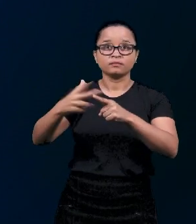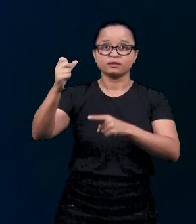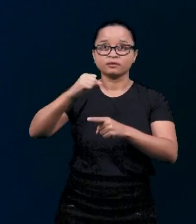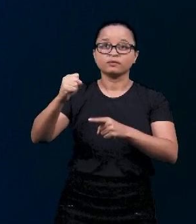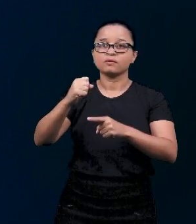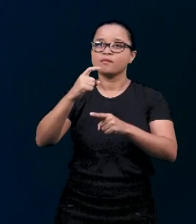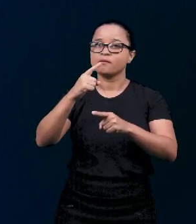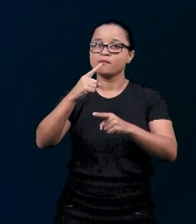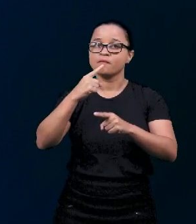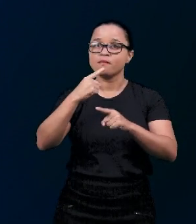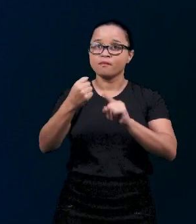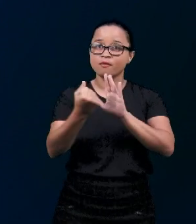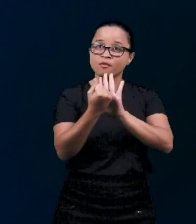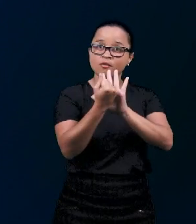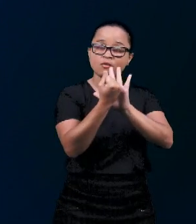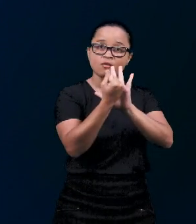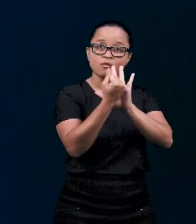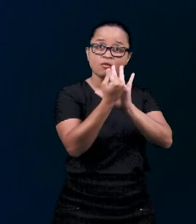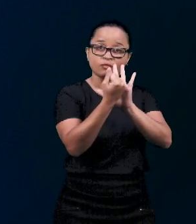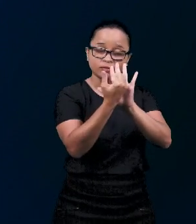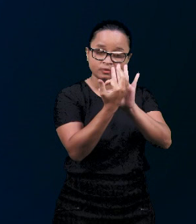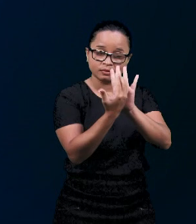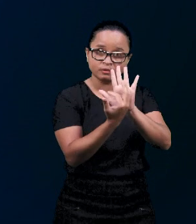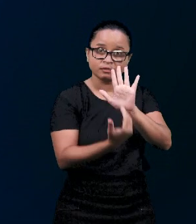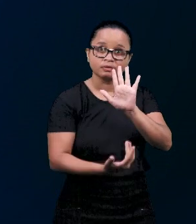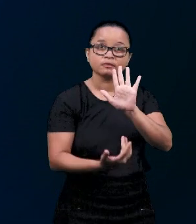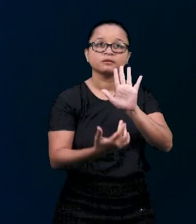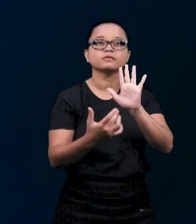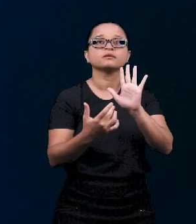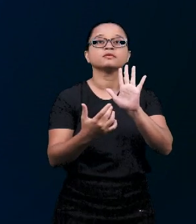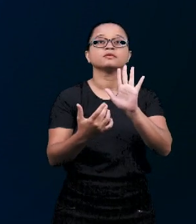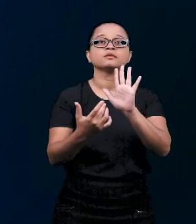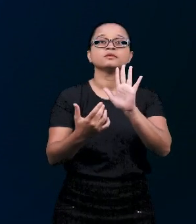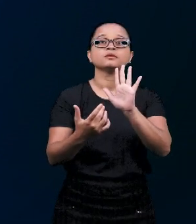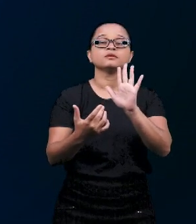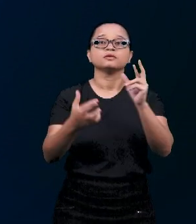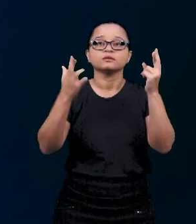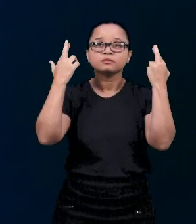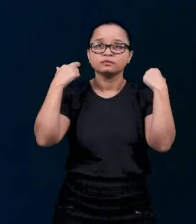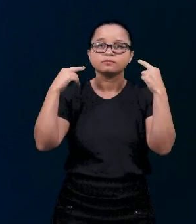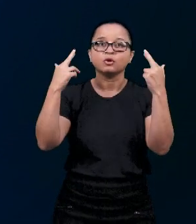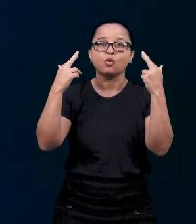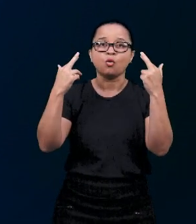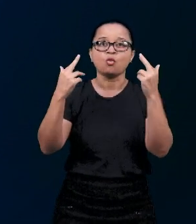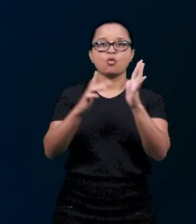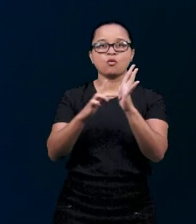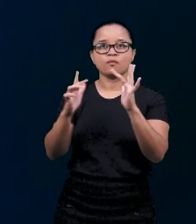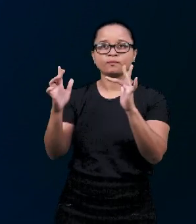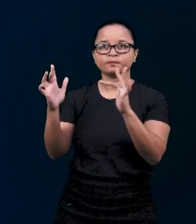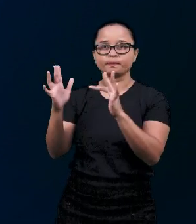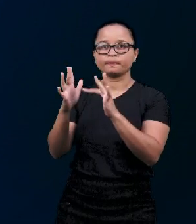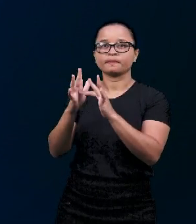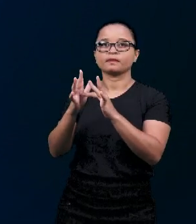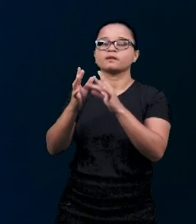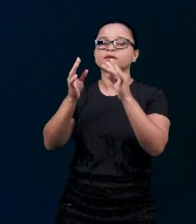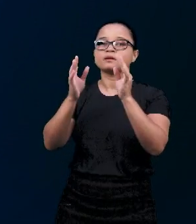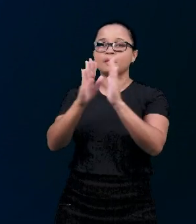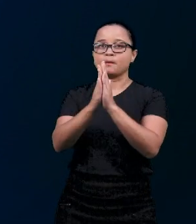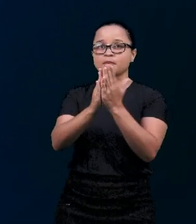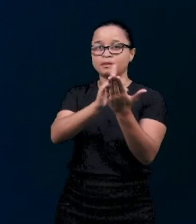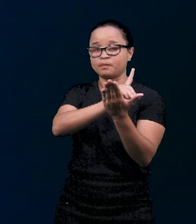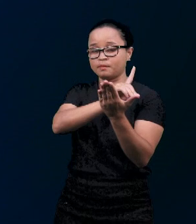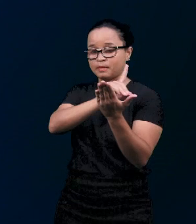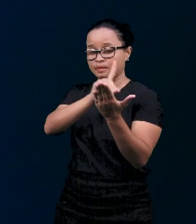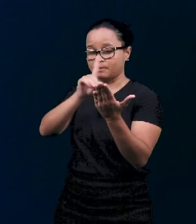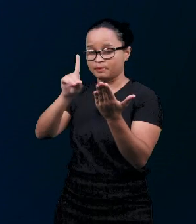« Et ils ont vaincu par le sang de l'agneau et par la parole de leur témoignage. Ils